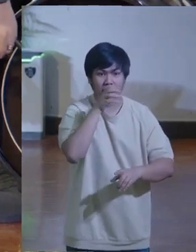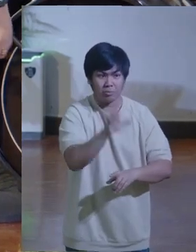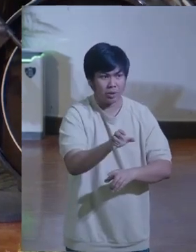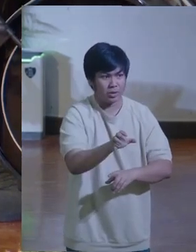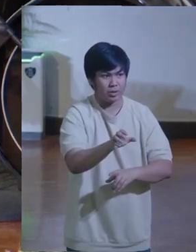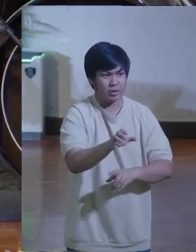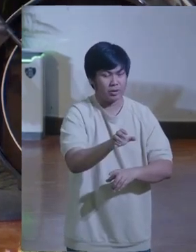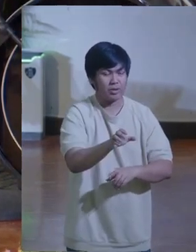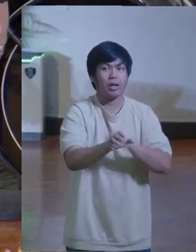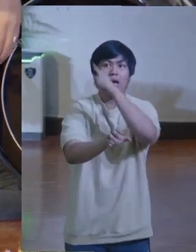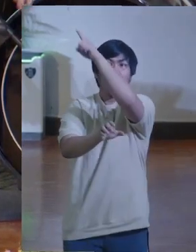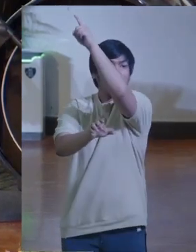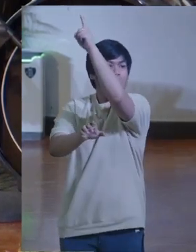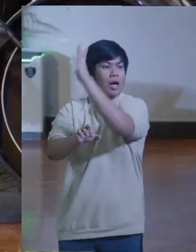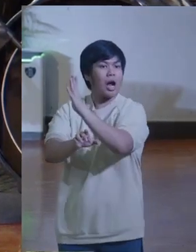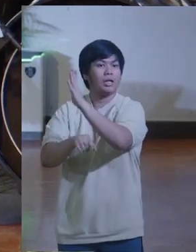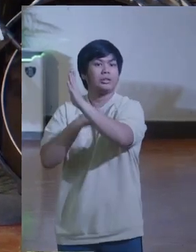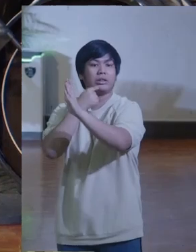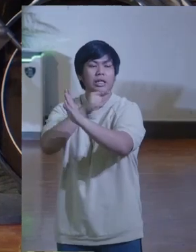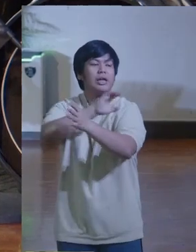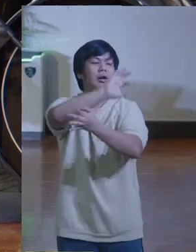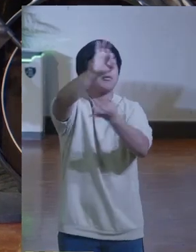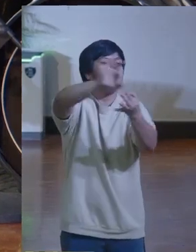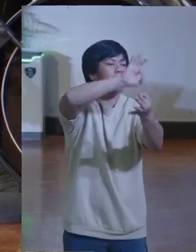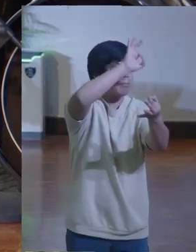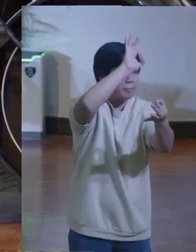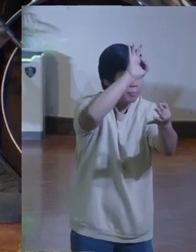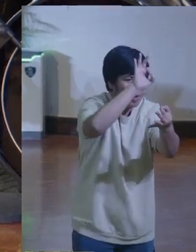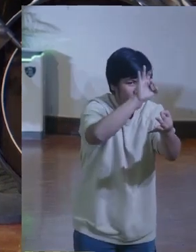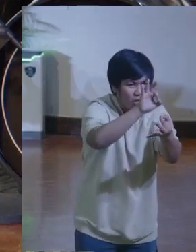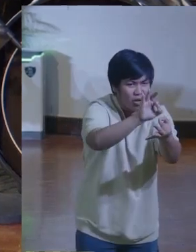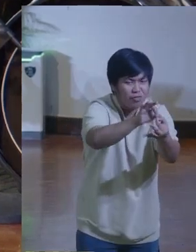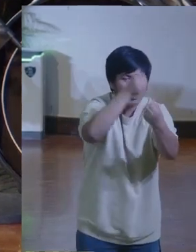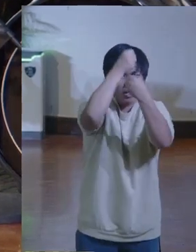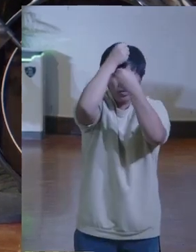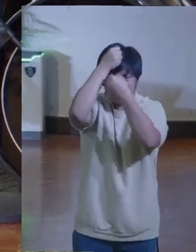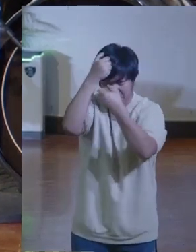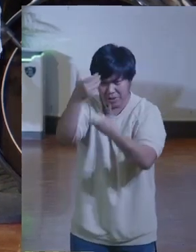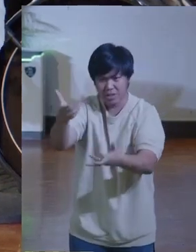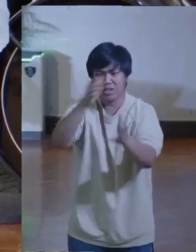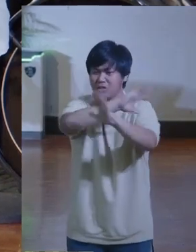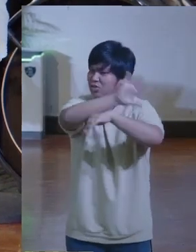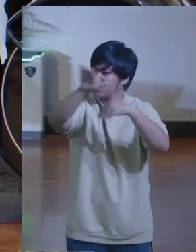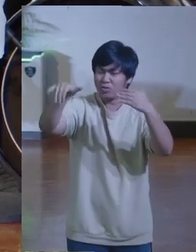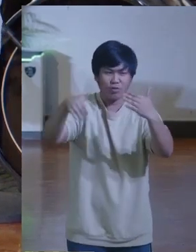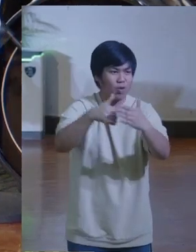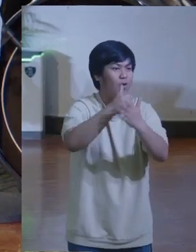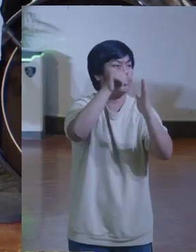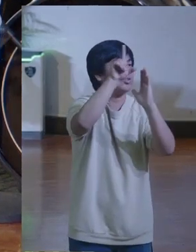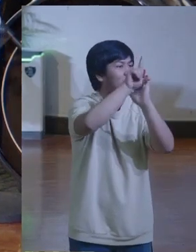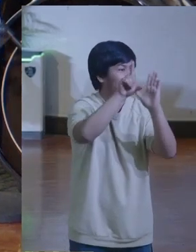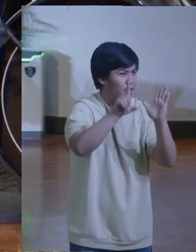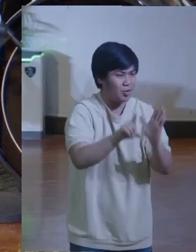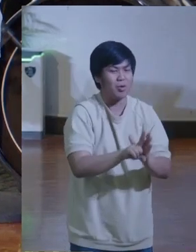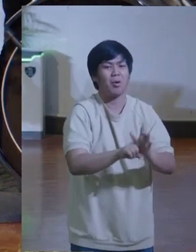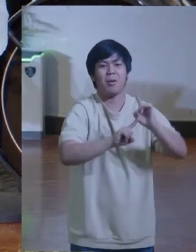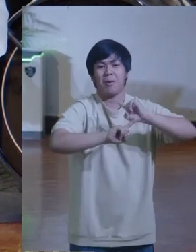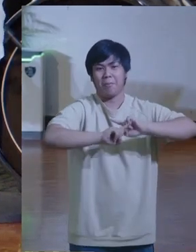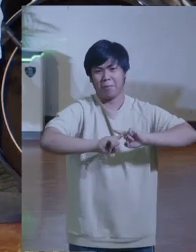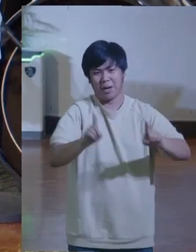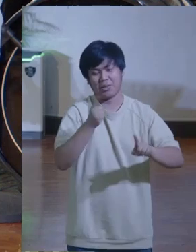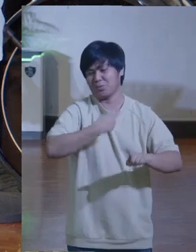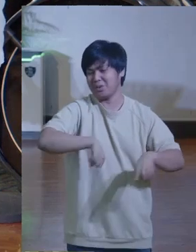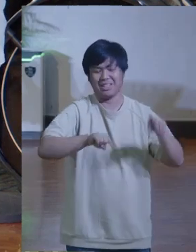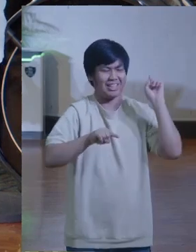Panginoon ay ganap na pagsunod sa lahat ng kanyang kautusan. Yun po